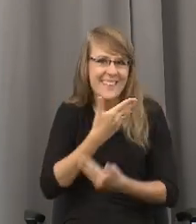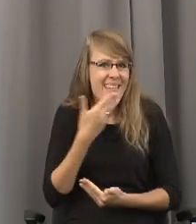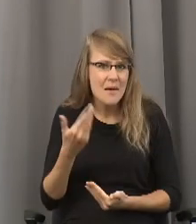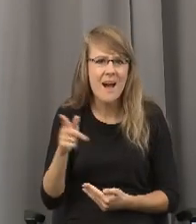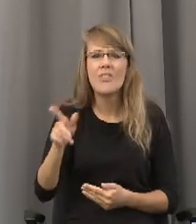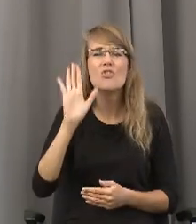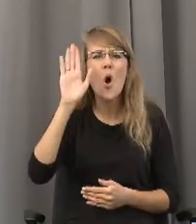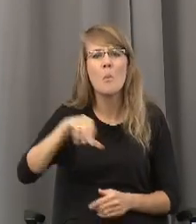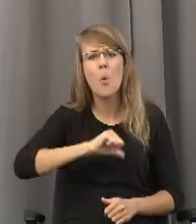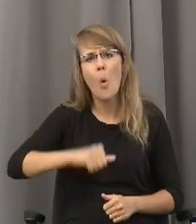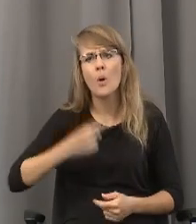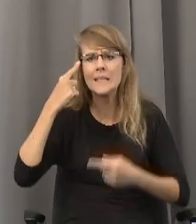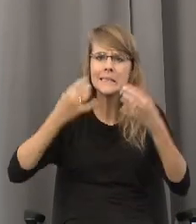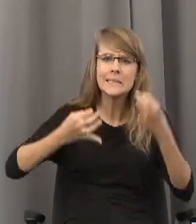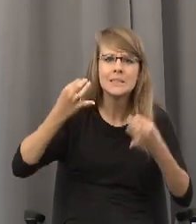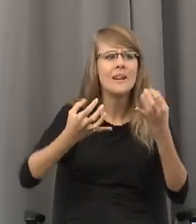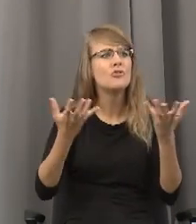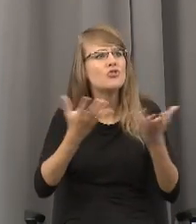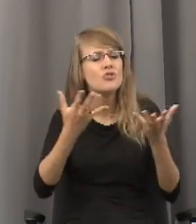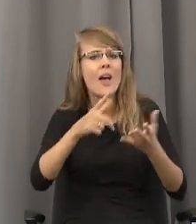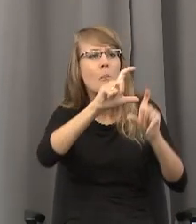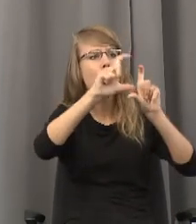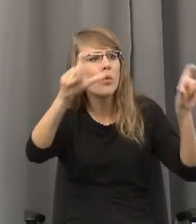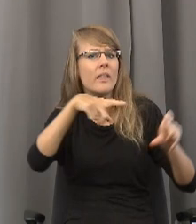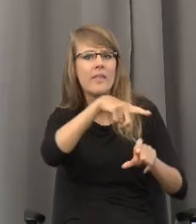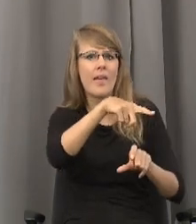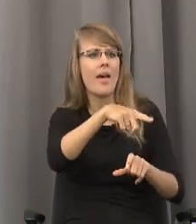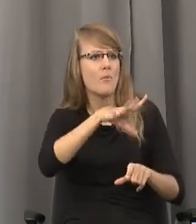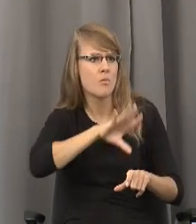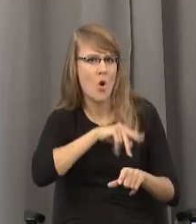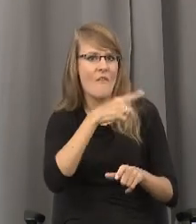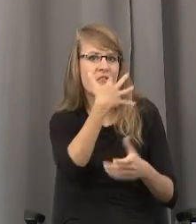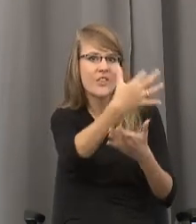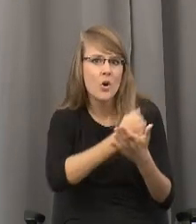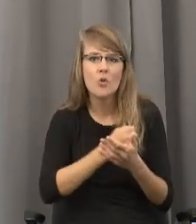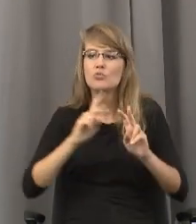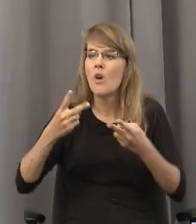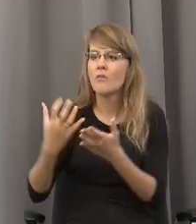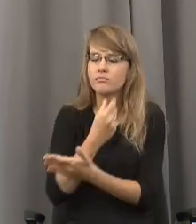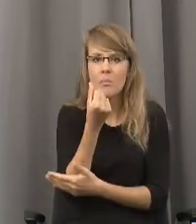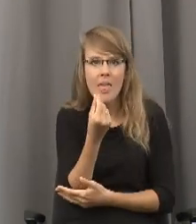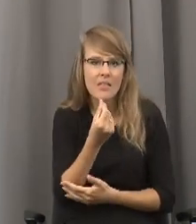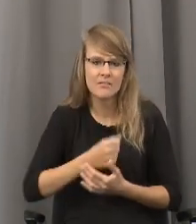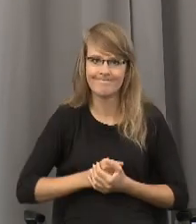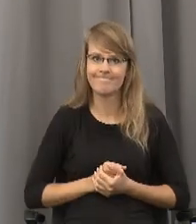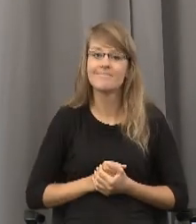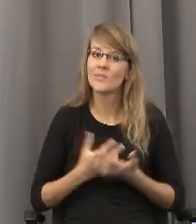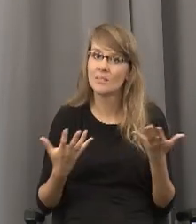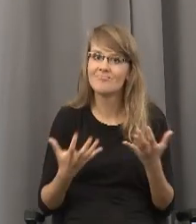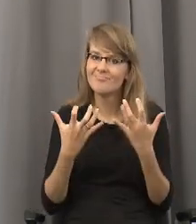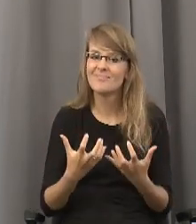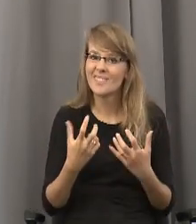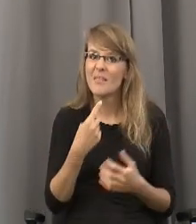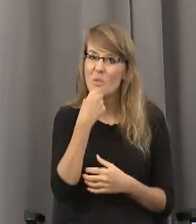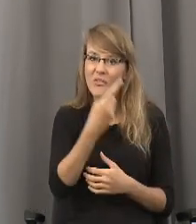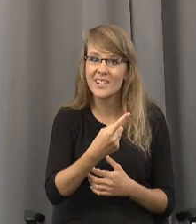który budynek można by przeznaczyć, jak zorganizować środki finansowe na to. Czyli chcę poprzez to powiedzieć, że